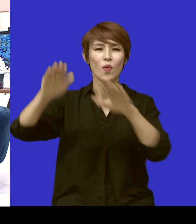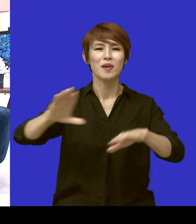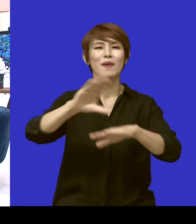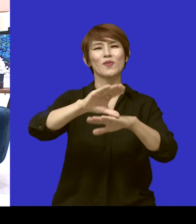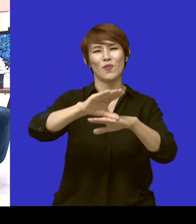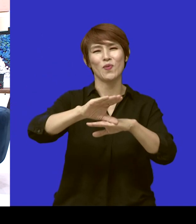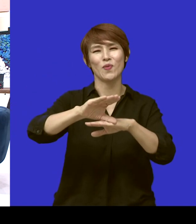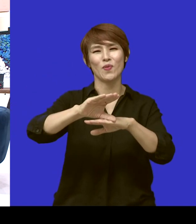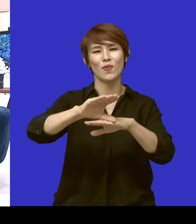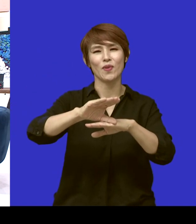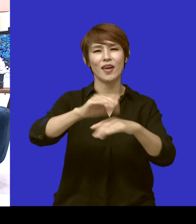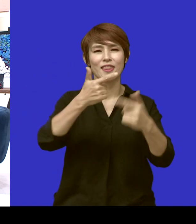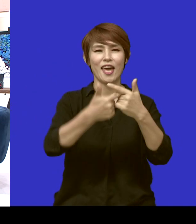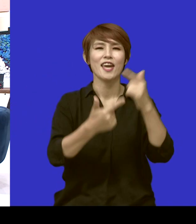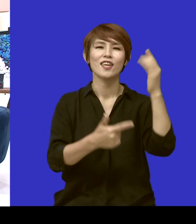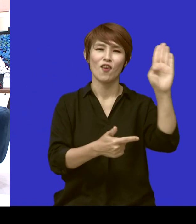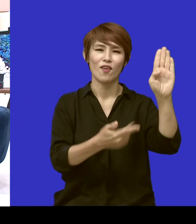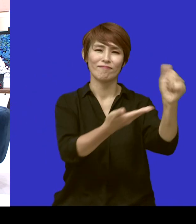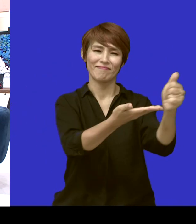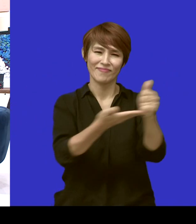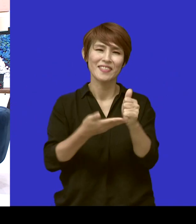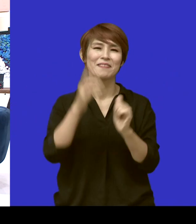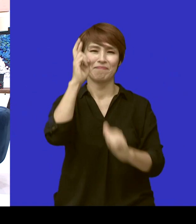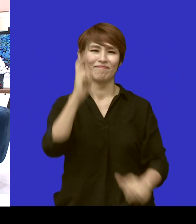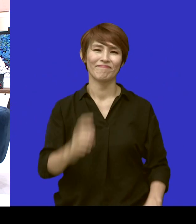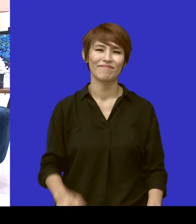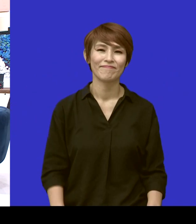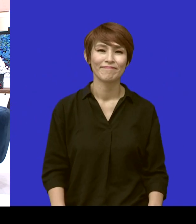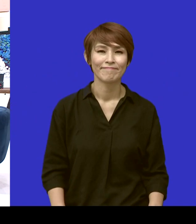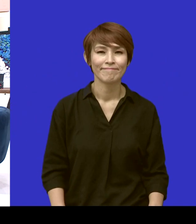방송에 태경 씨를 초대하신 것 같습니다.